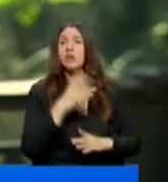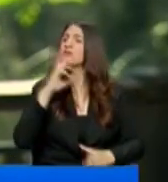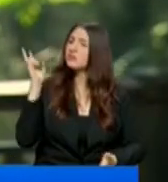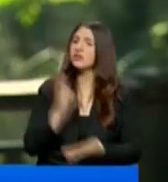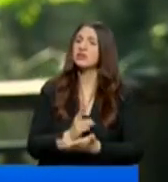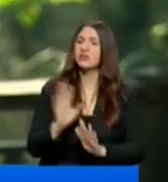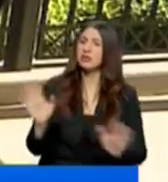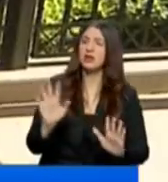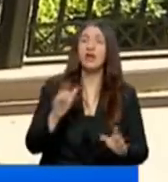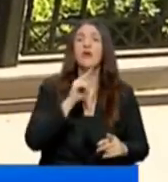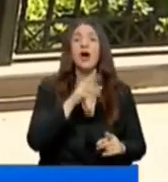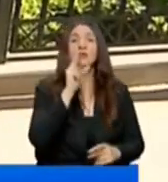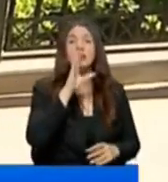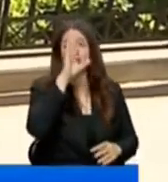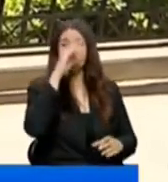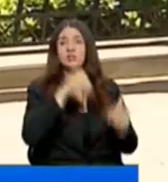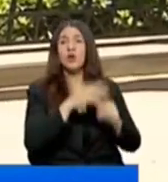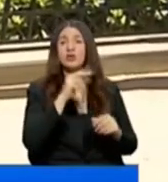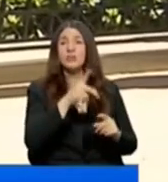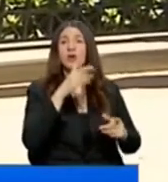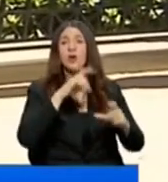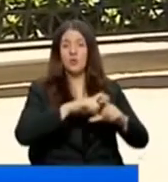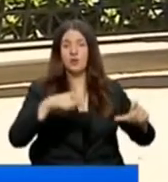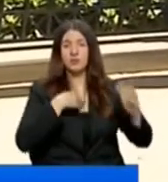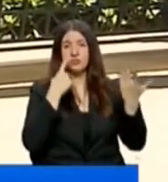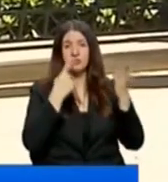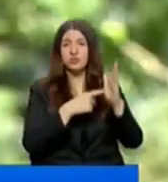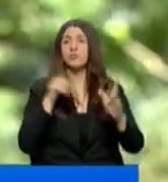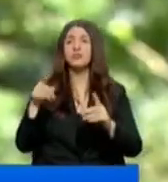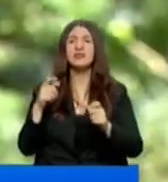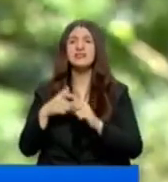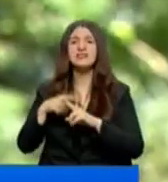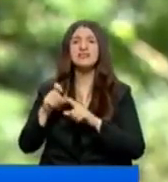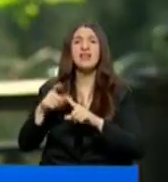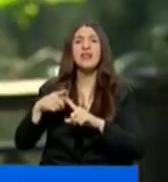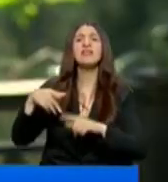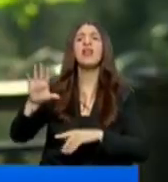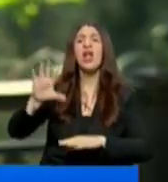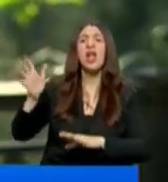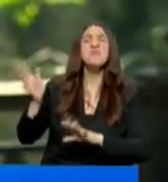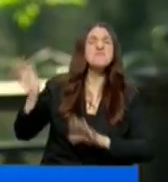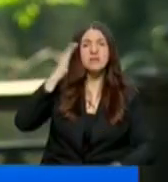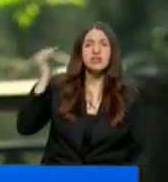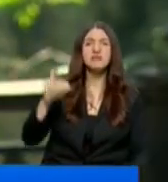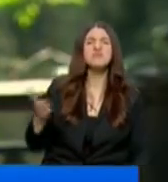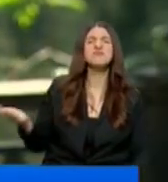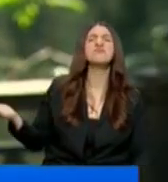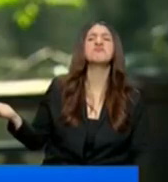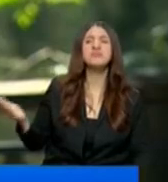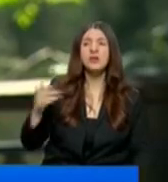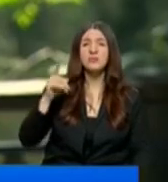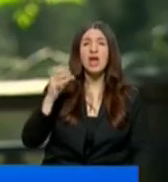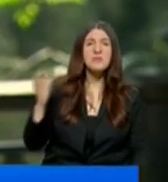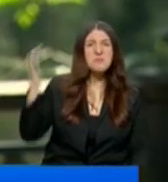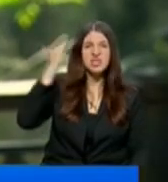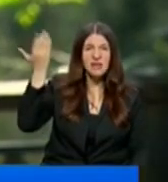kesinlikle. Ve o en son İstanbul seçiminde olduğu gibi böyle oy pusulalarını bize gösteriyor. Sadat değil, bunların Feriştah'a da gelse hiç önemli değil. Bakın bir daha söyleyeyim. Sadat değil,